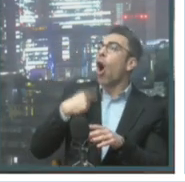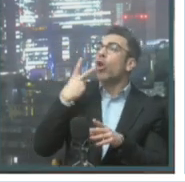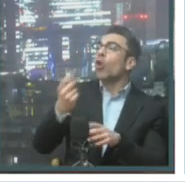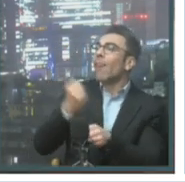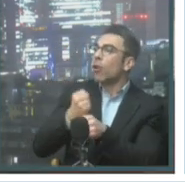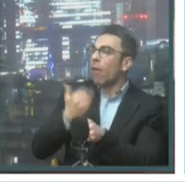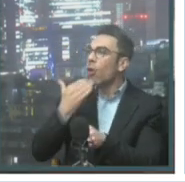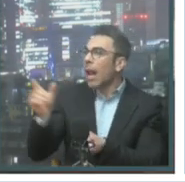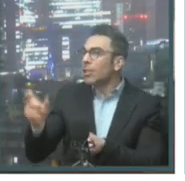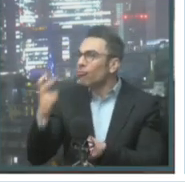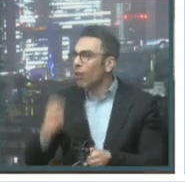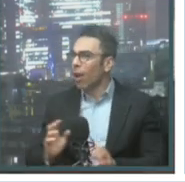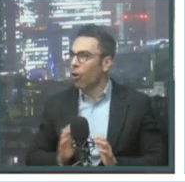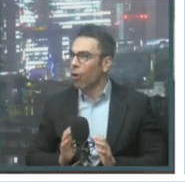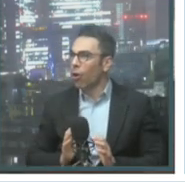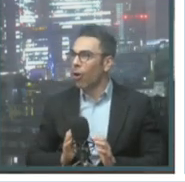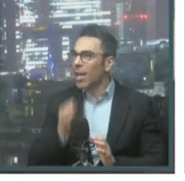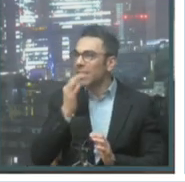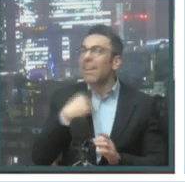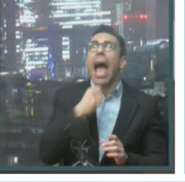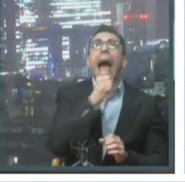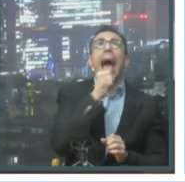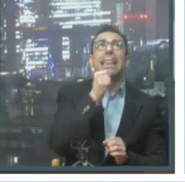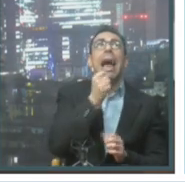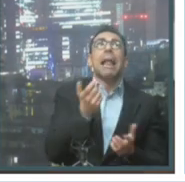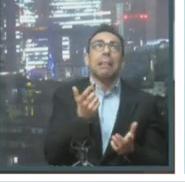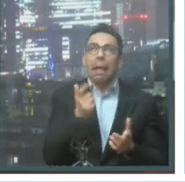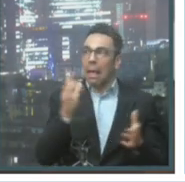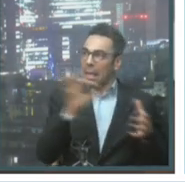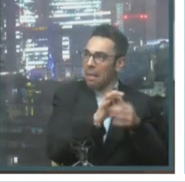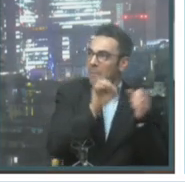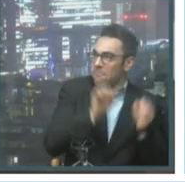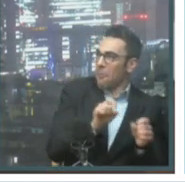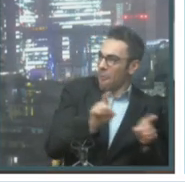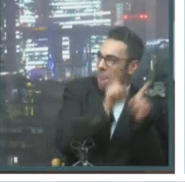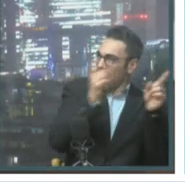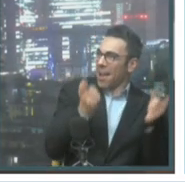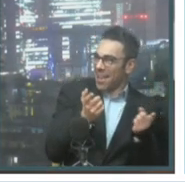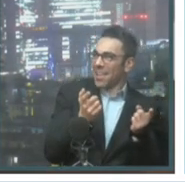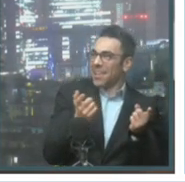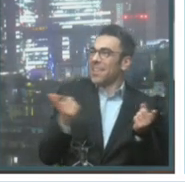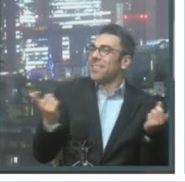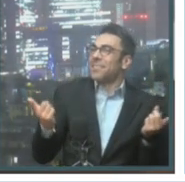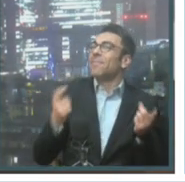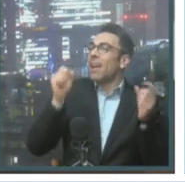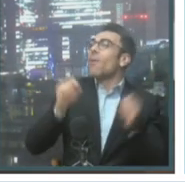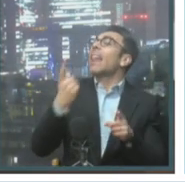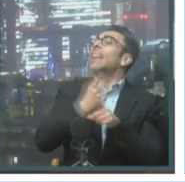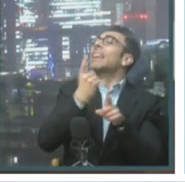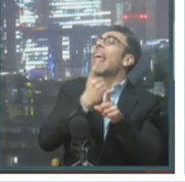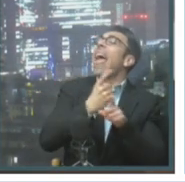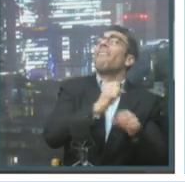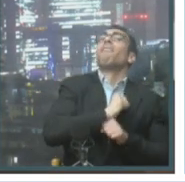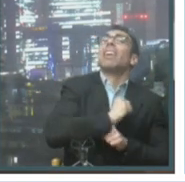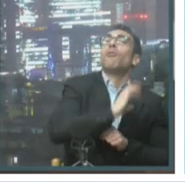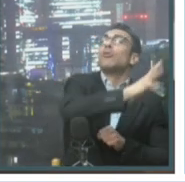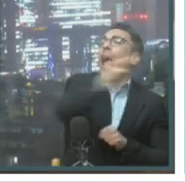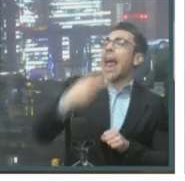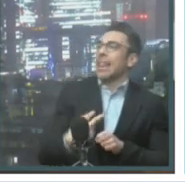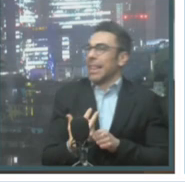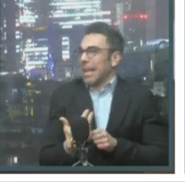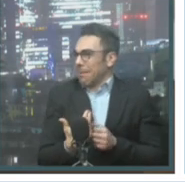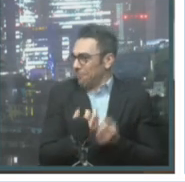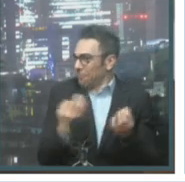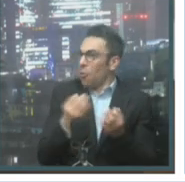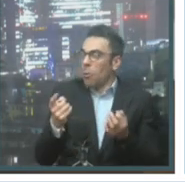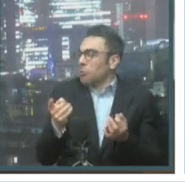perché no si può fare anche la cantante quindi giustamente bisogna fidarsi degli altri giusto la un raggio